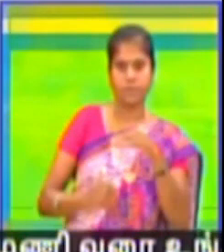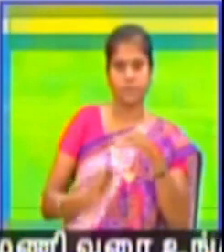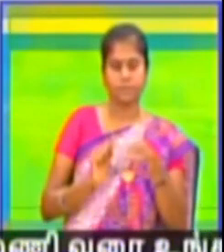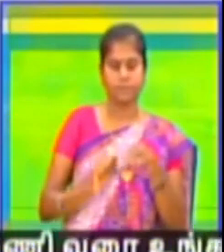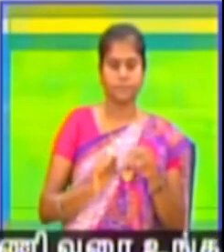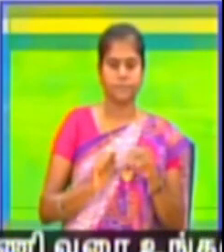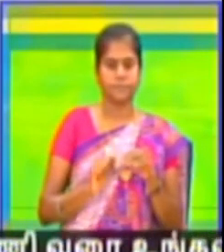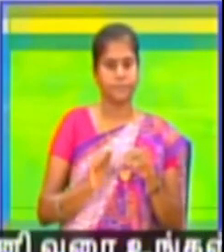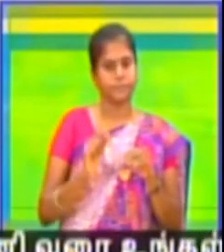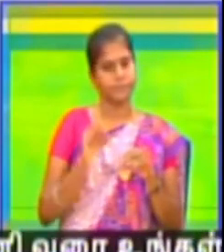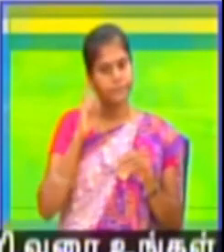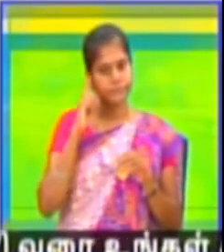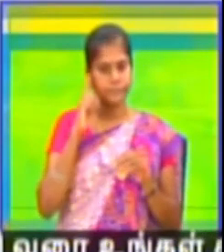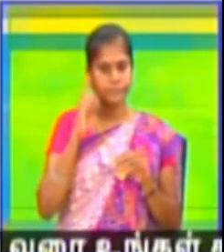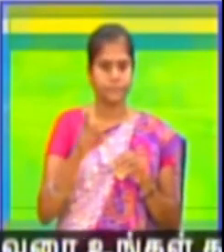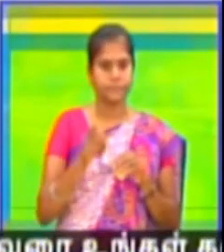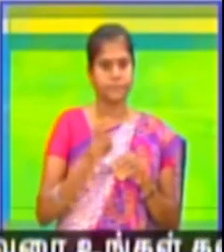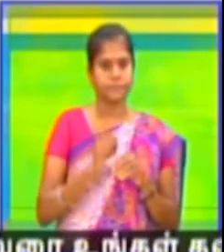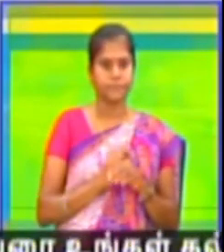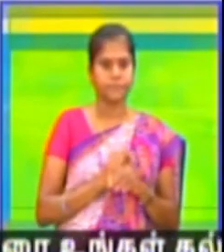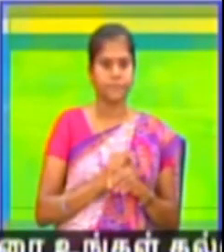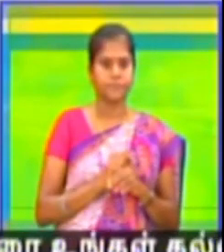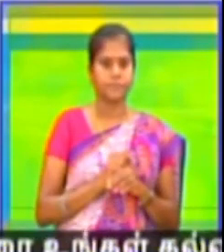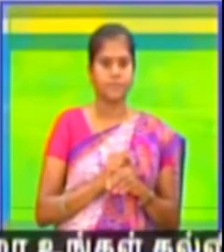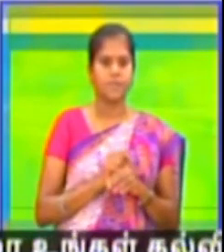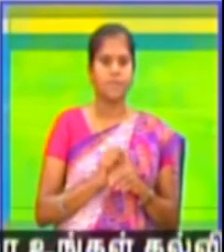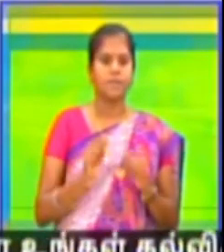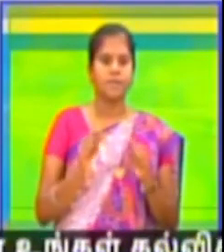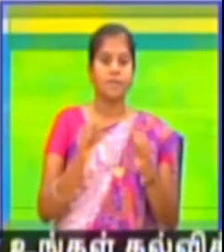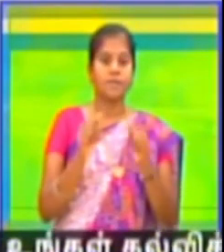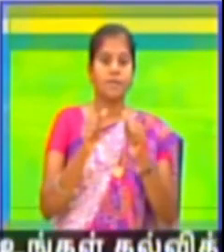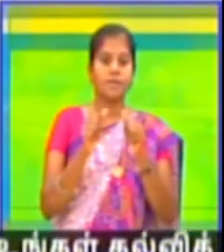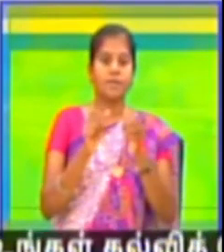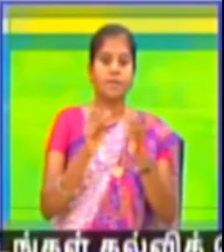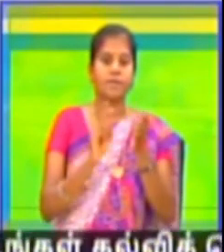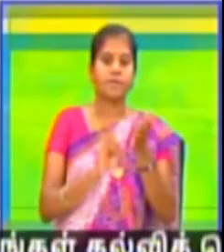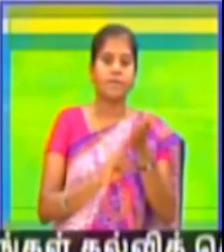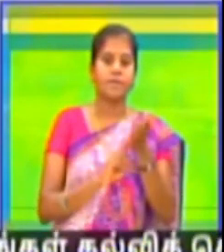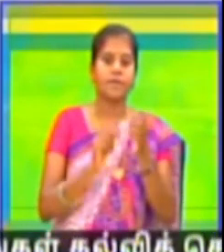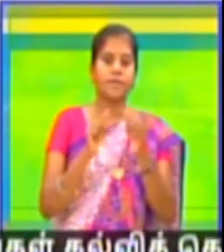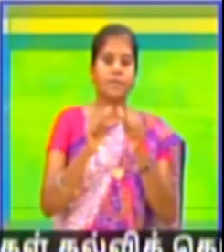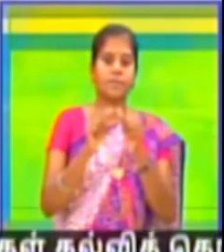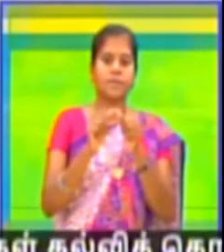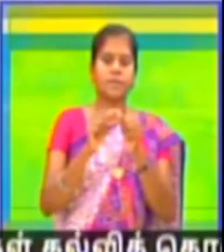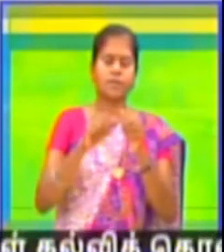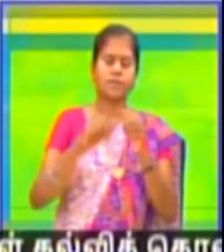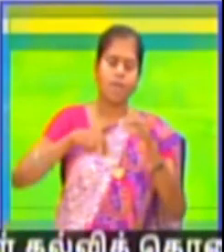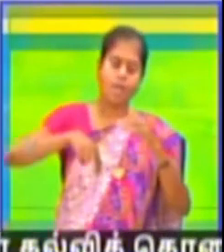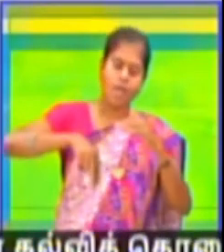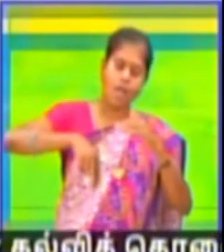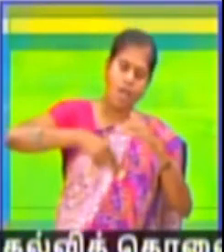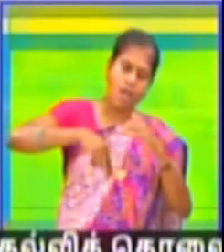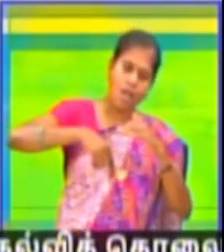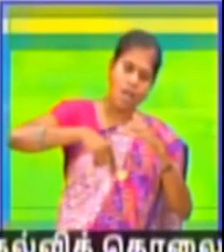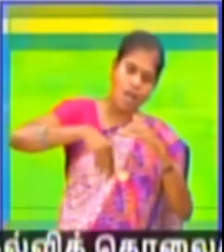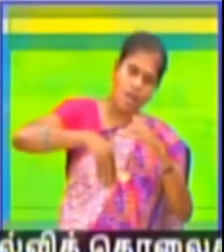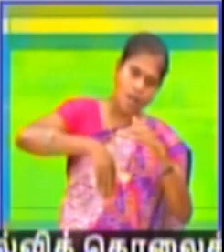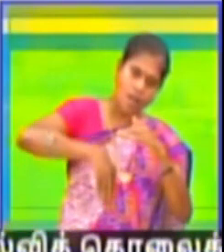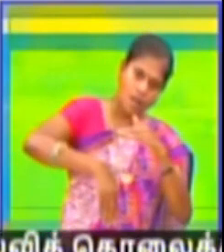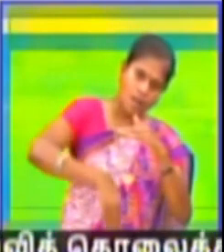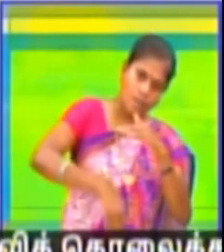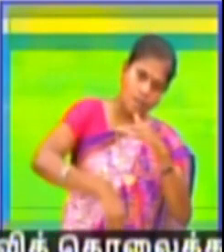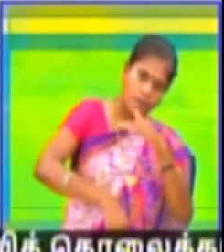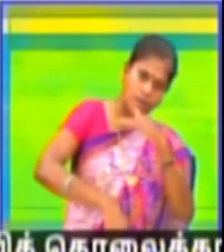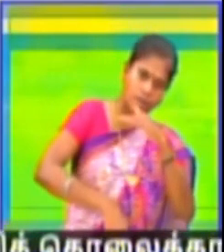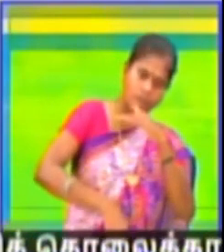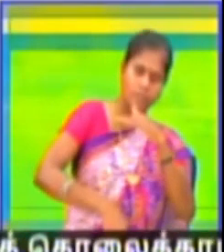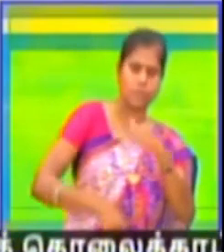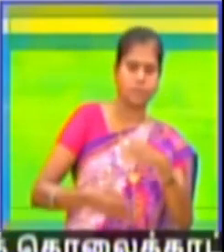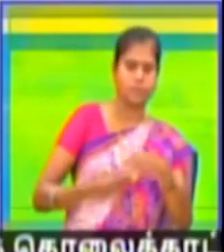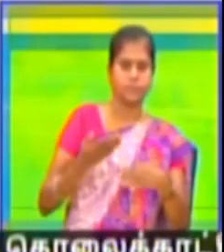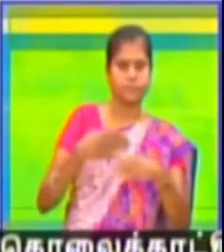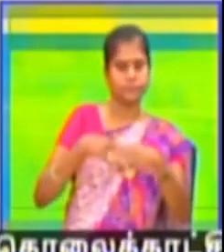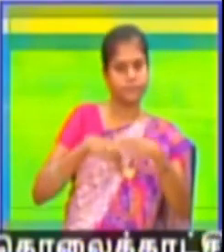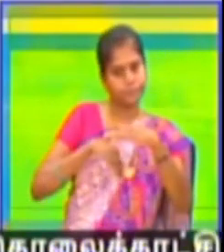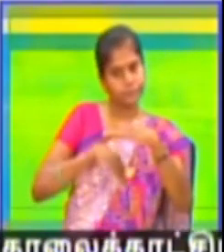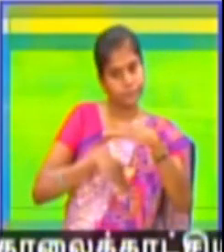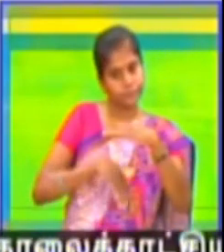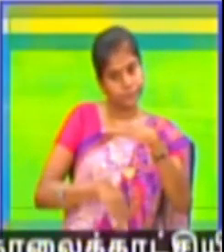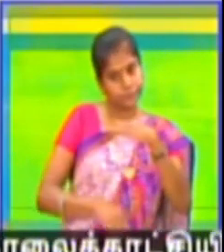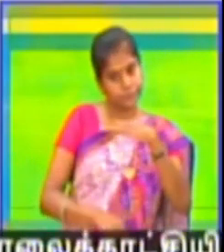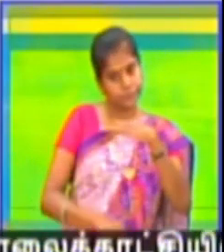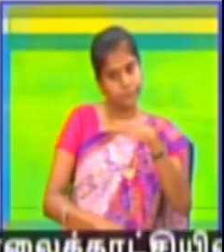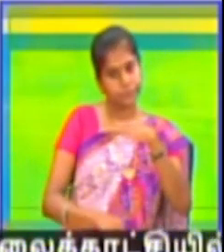மிக ஆழமான பகுதி. இங்கே தான் பூமியினுடைய பழமையான